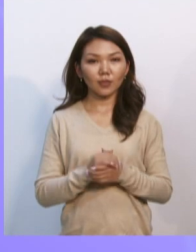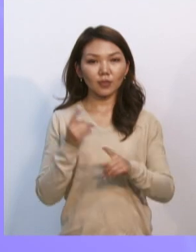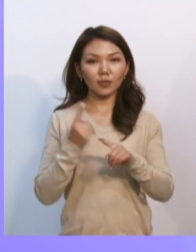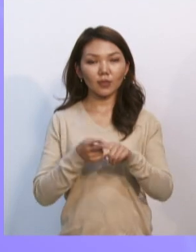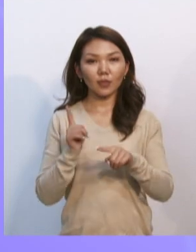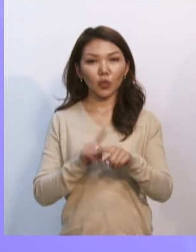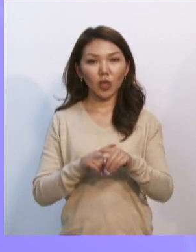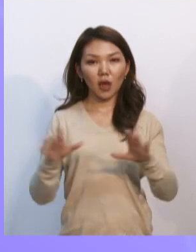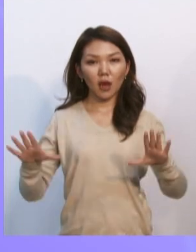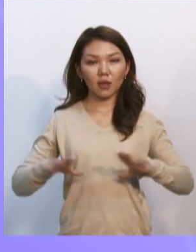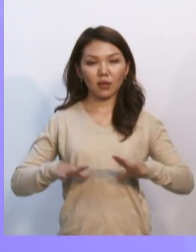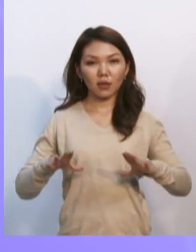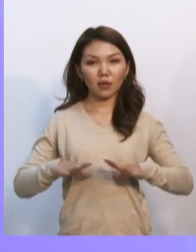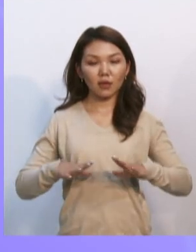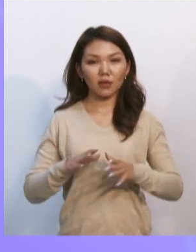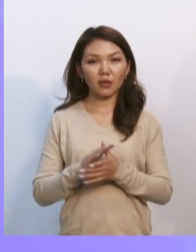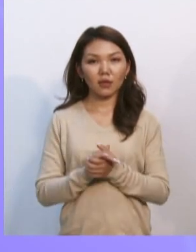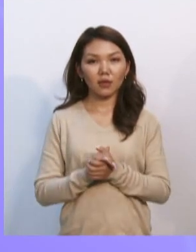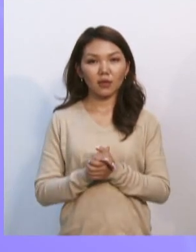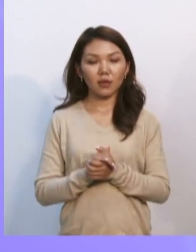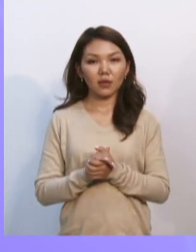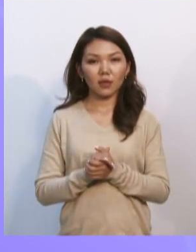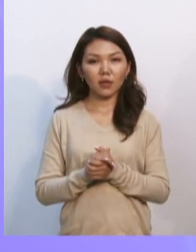Бул аттын үнү.